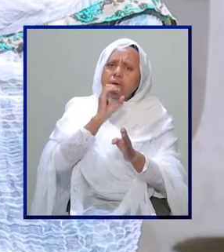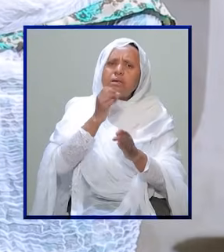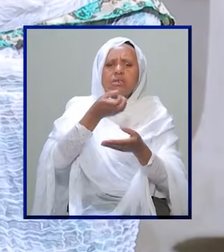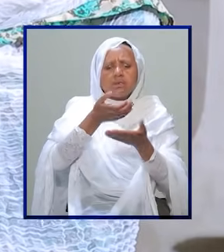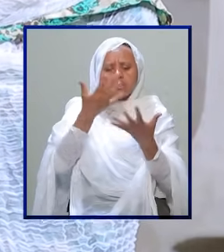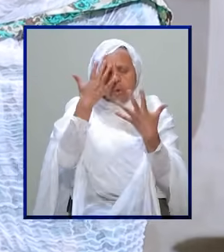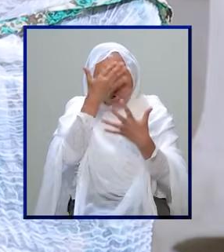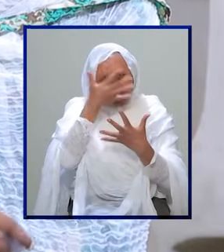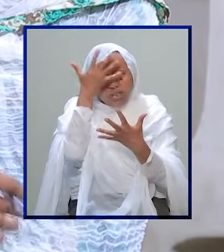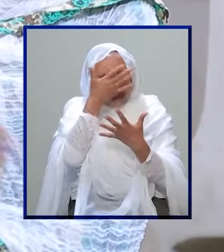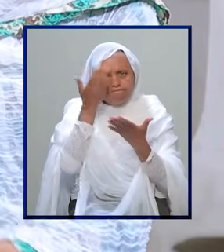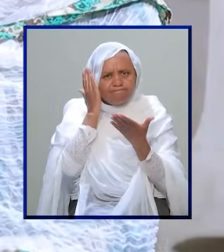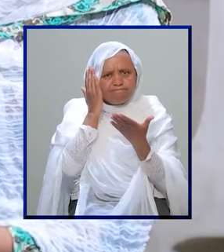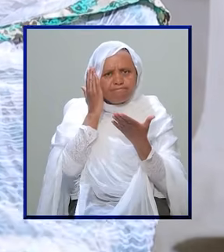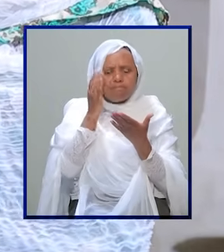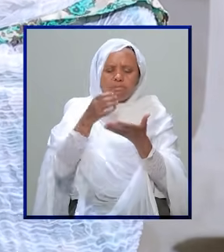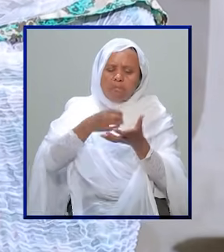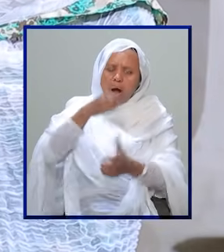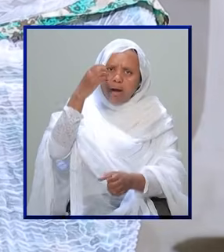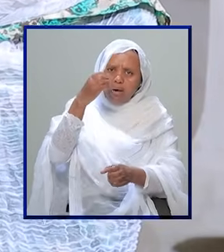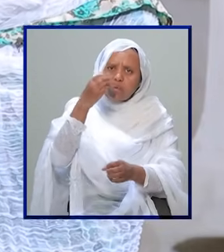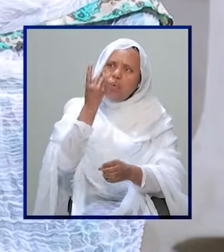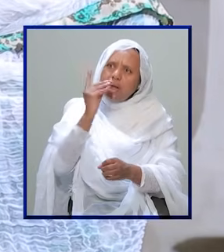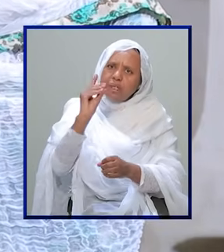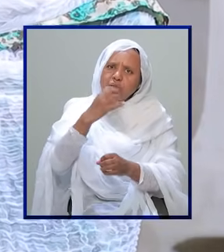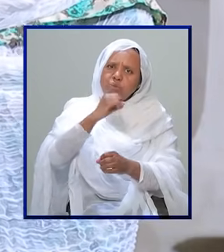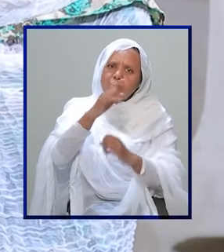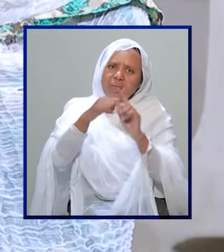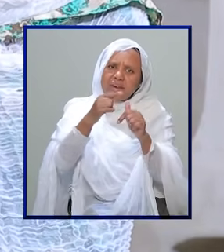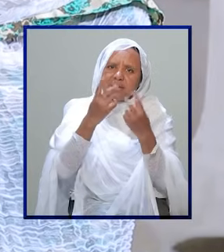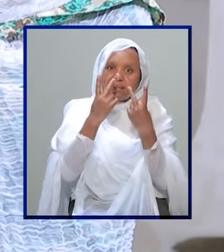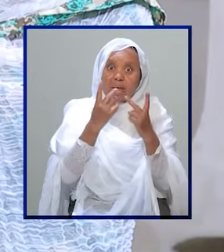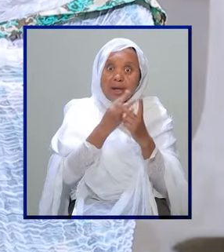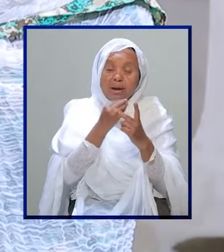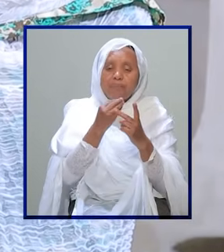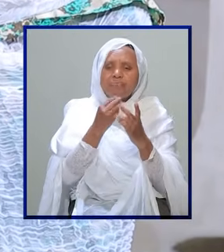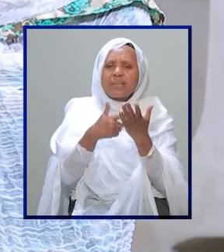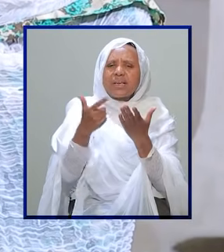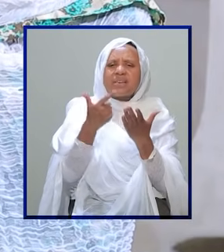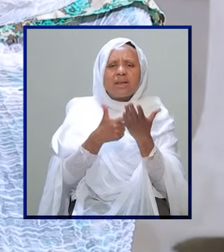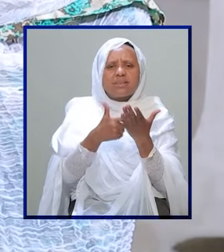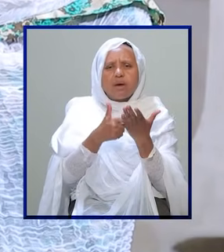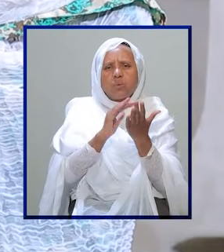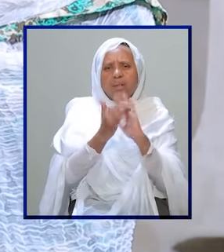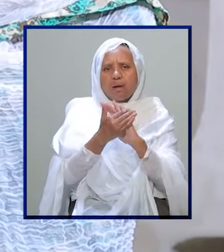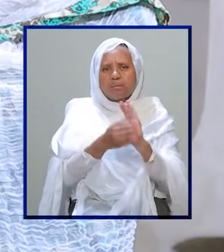ሰውነታችን ላይ እናፈሳለን፣ በሃይላንድ በቃም ወደ ቤት ይዞ የመሄድ ነገር ይታያልና እንደው ከዛ